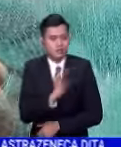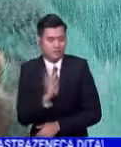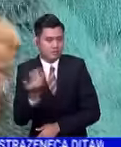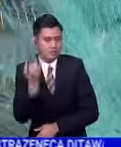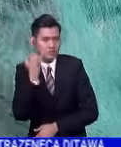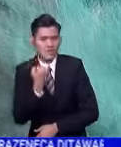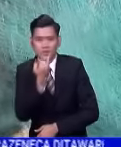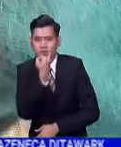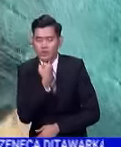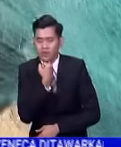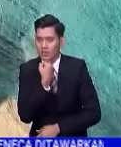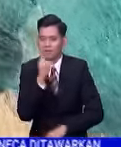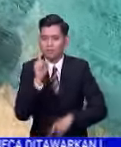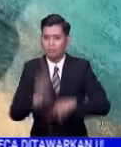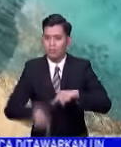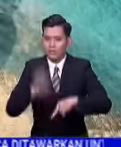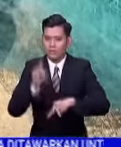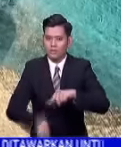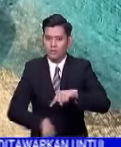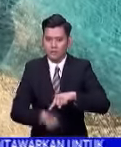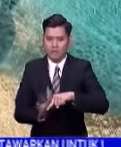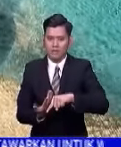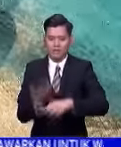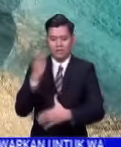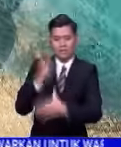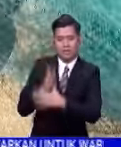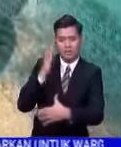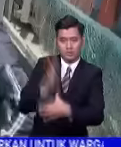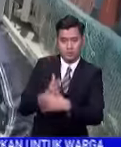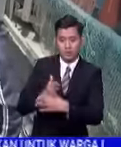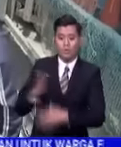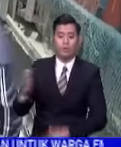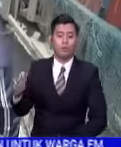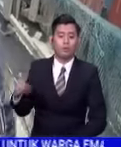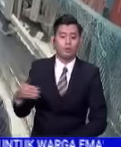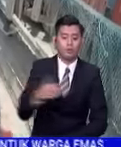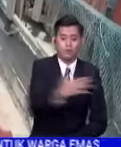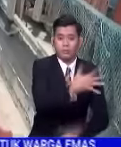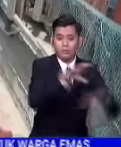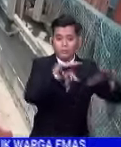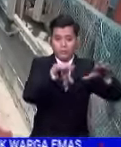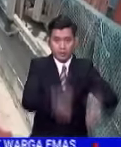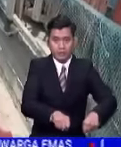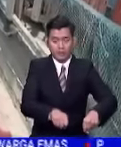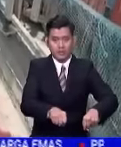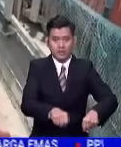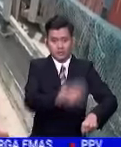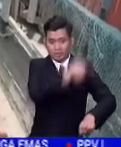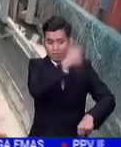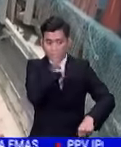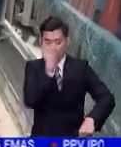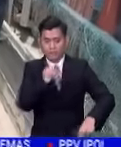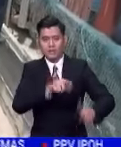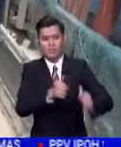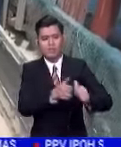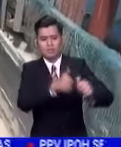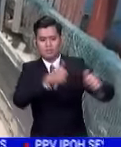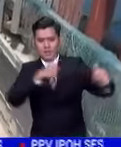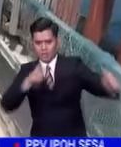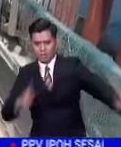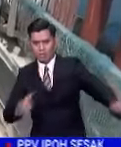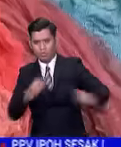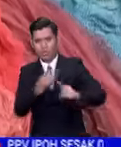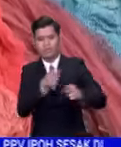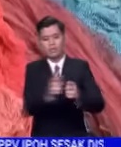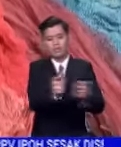tidak menceroboh kawasan perairan susulan terdapat dua bot nelayan yang berlabuh hanya di tiga batu nautika telah ditahan tentera laut